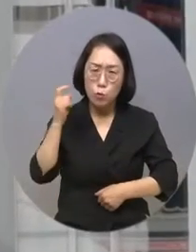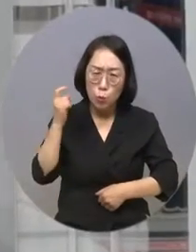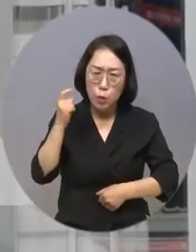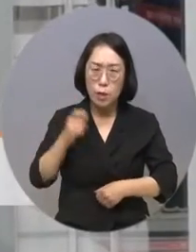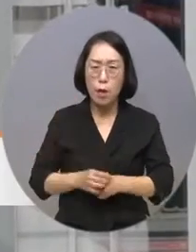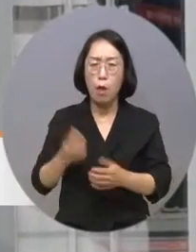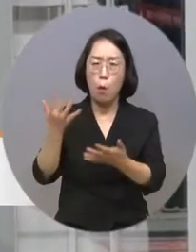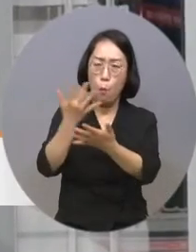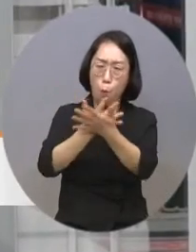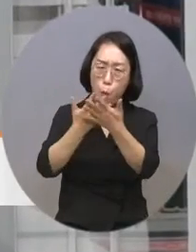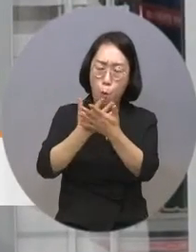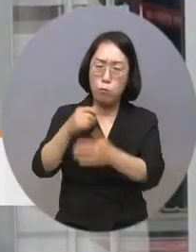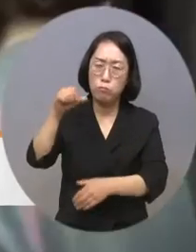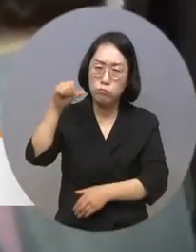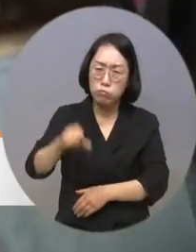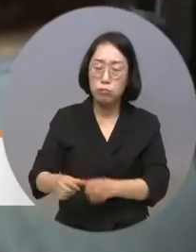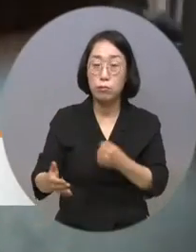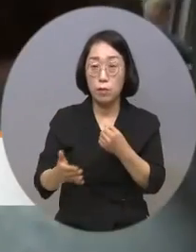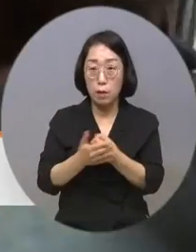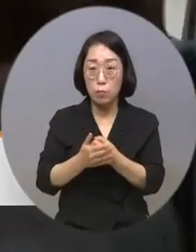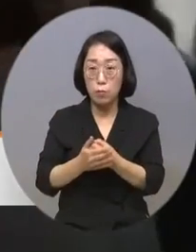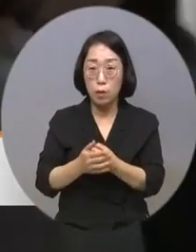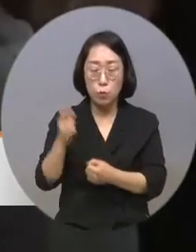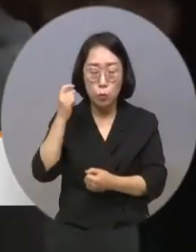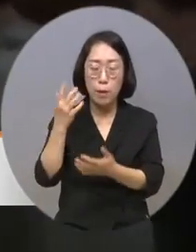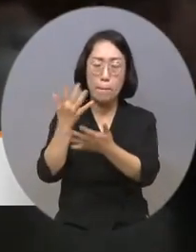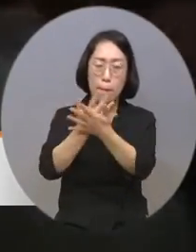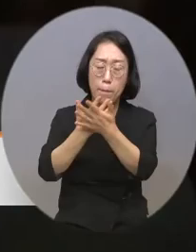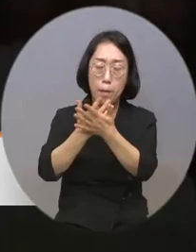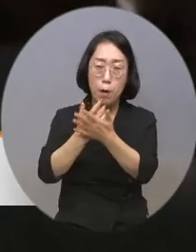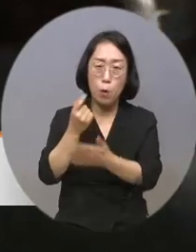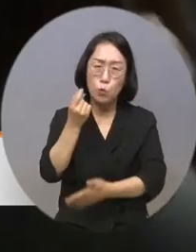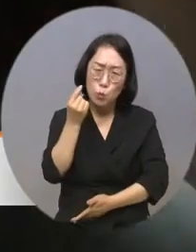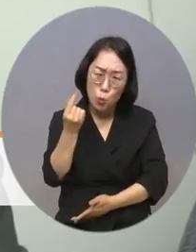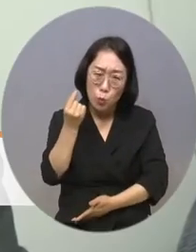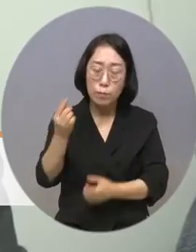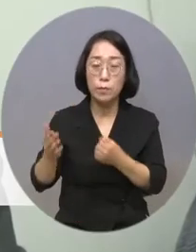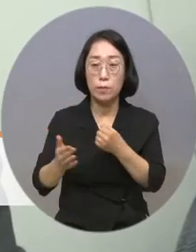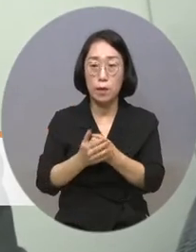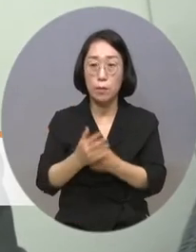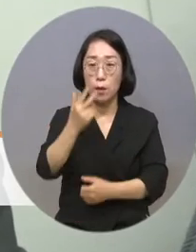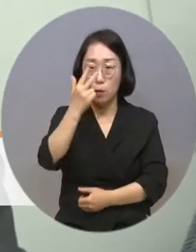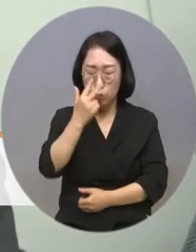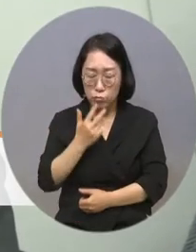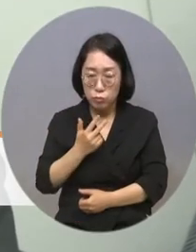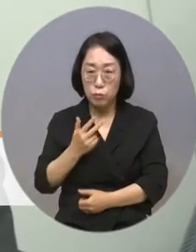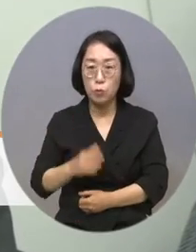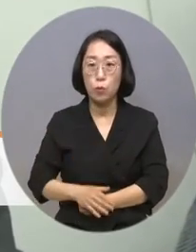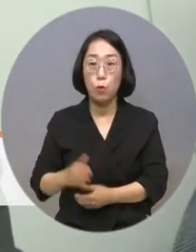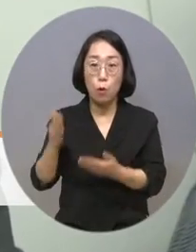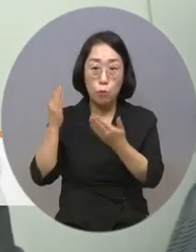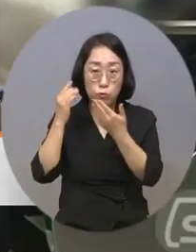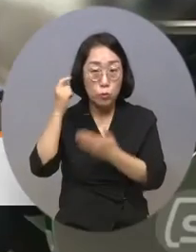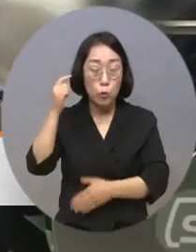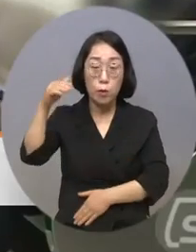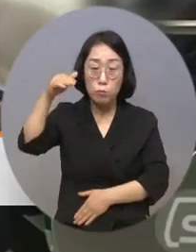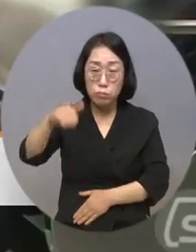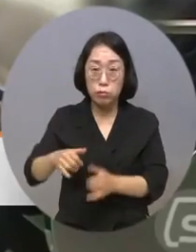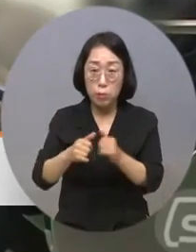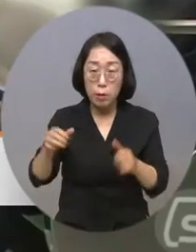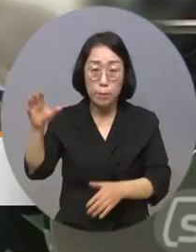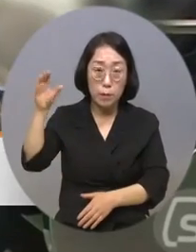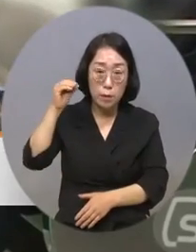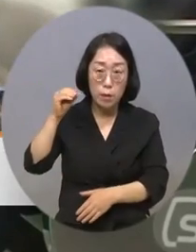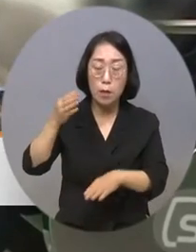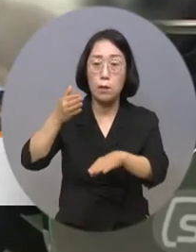따라 안내방송 소리 크기가 작은 상황이 종종 발생해 시각장애인이나 저청력 청각장애인 등이 제때